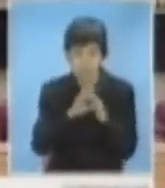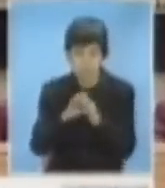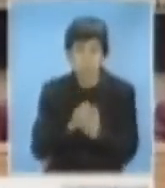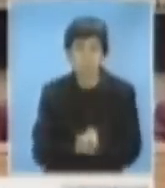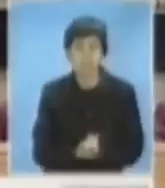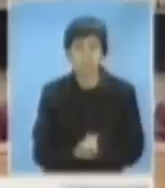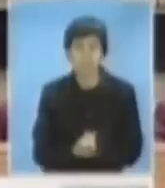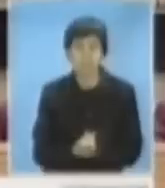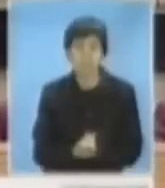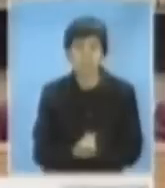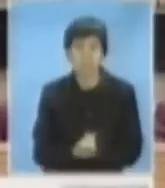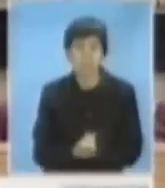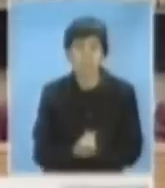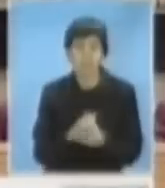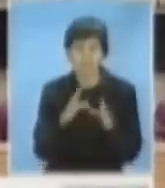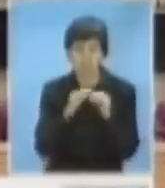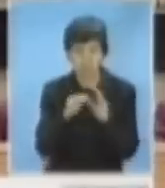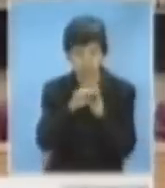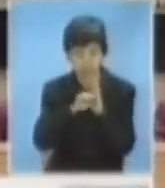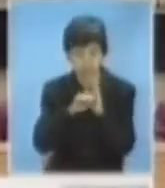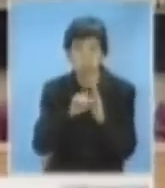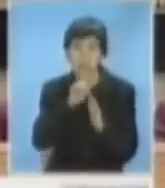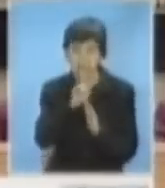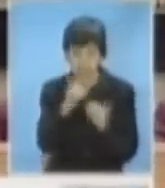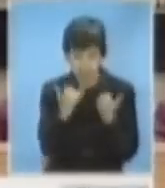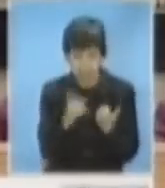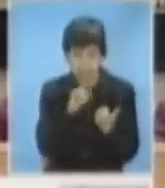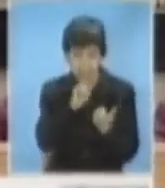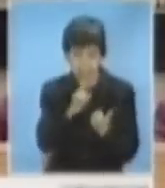ประธานสภาสั่งปิดประชุมก่อนเวลาโดยวันนี้มีการตอบกระทู้ไป